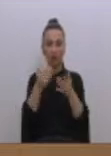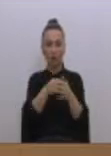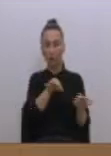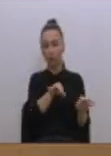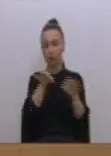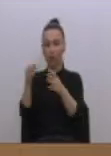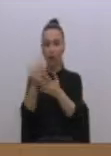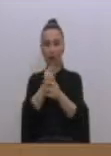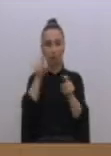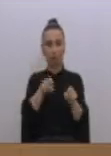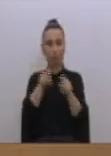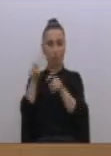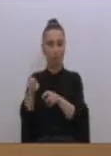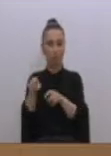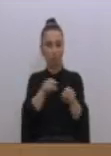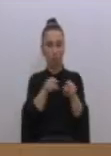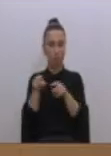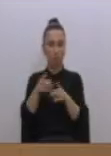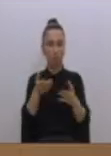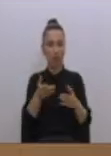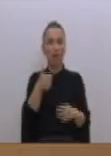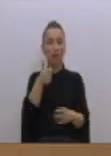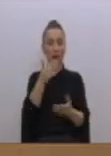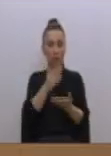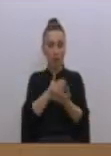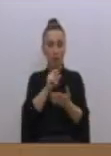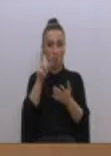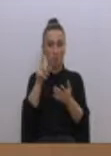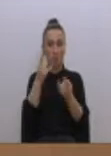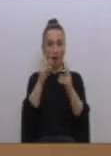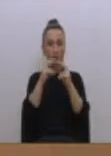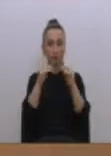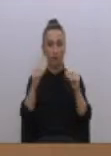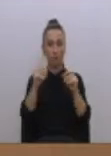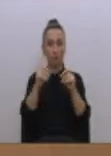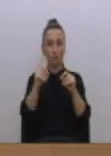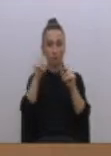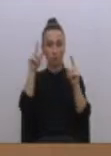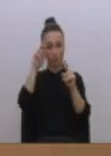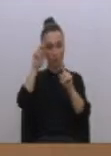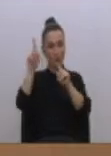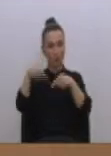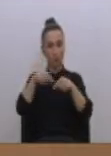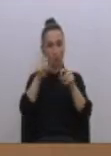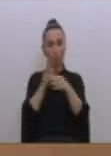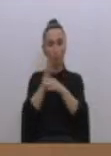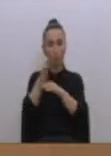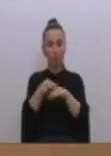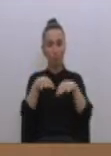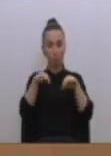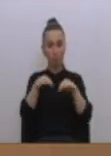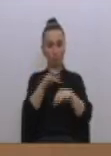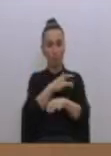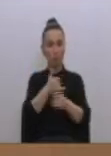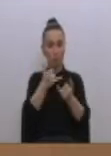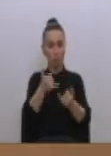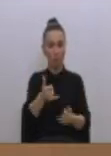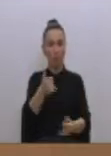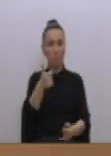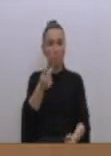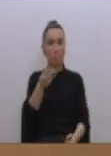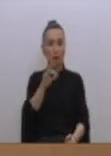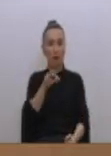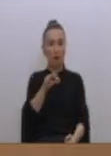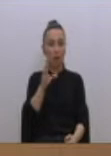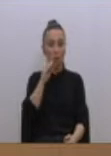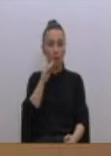სკოლაში. ეს თავისთავად კარგია, რომ ბავშვების ტრანსპორტით ამარაგებს სახელმწიფო, მაგრამ როცა აქ გაჩერებული გვაქვს